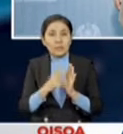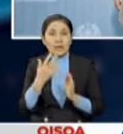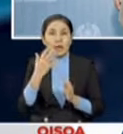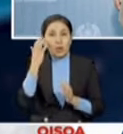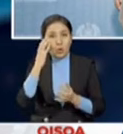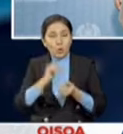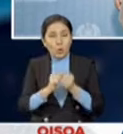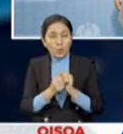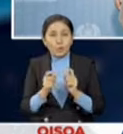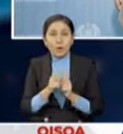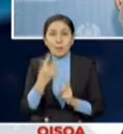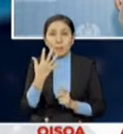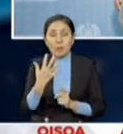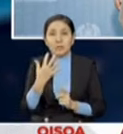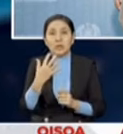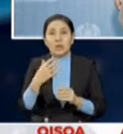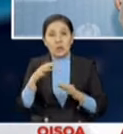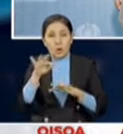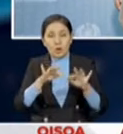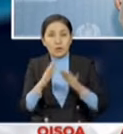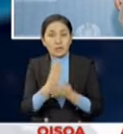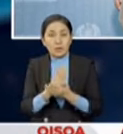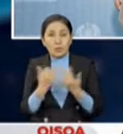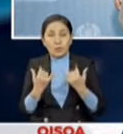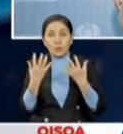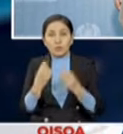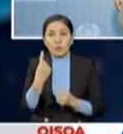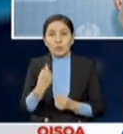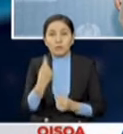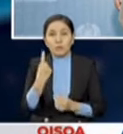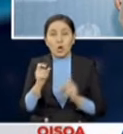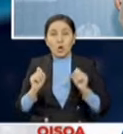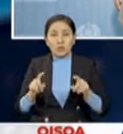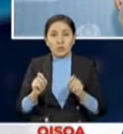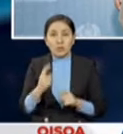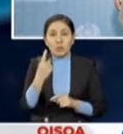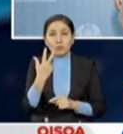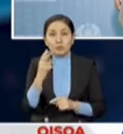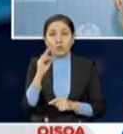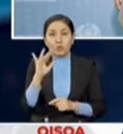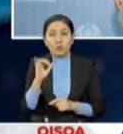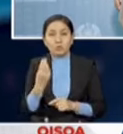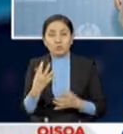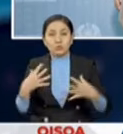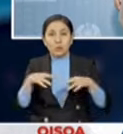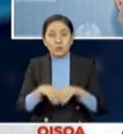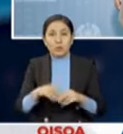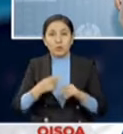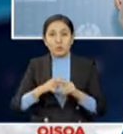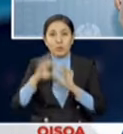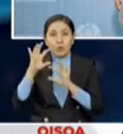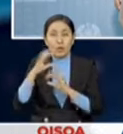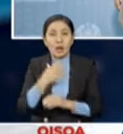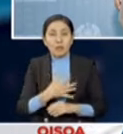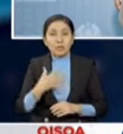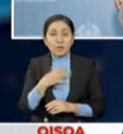slayslar, 5 ta qora metal konlaridan iborat. Bugungi kunda 101 ta oltin, 3'te kumuş kanı hesabı alınken bulup, 3 bu kanların